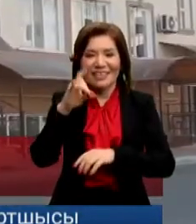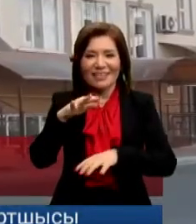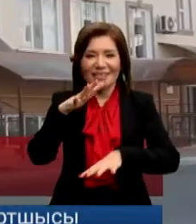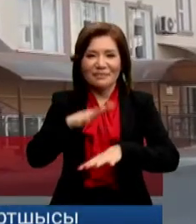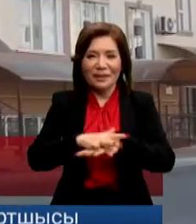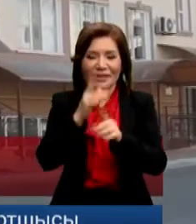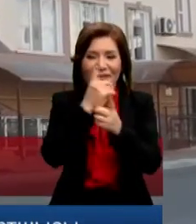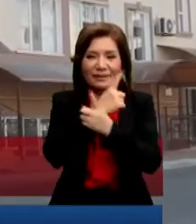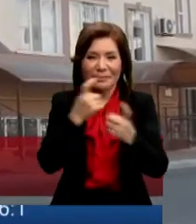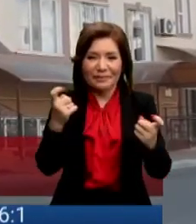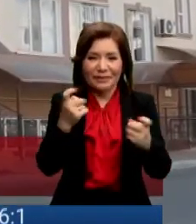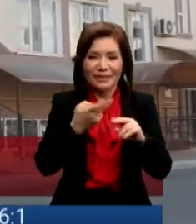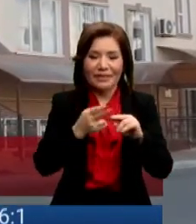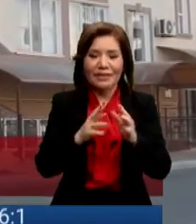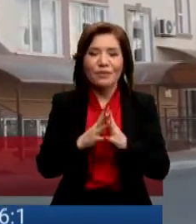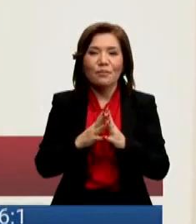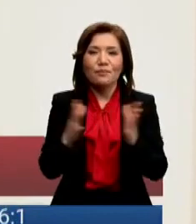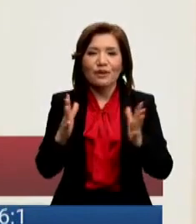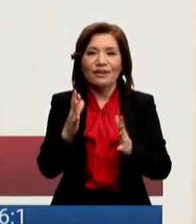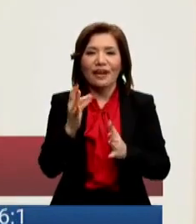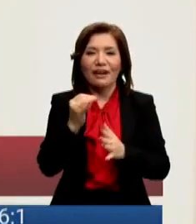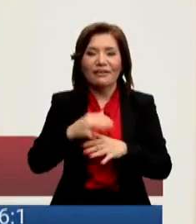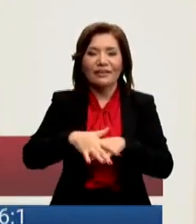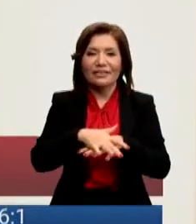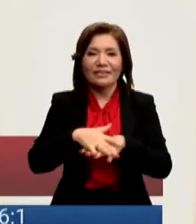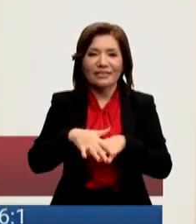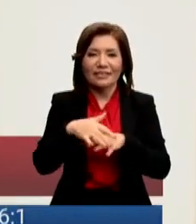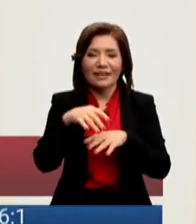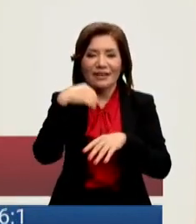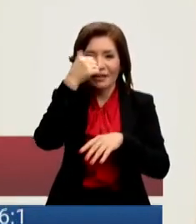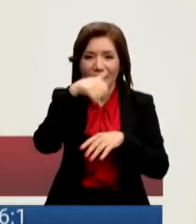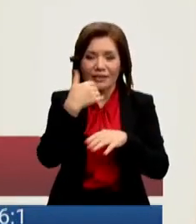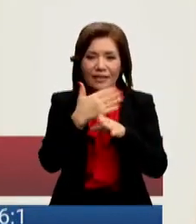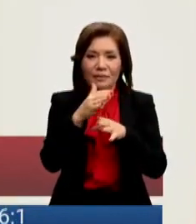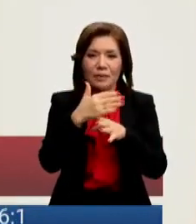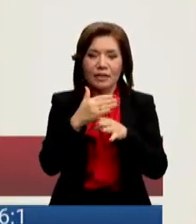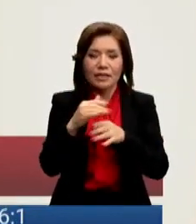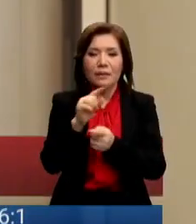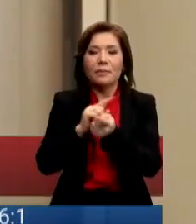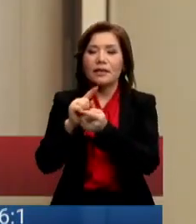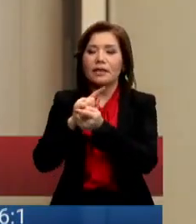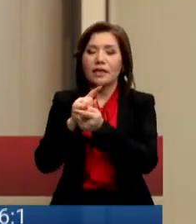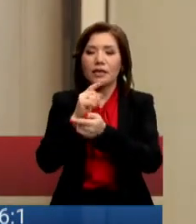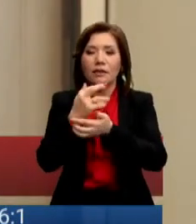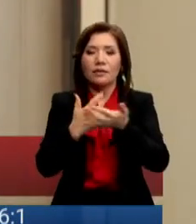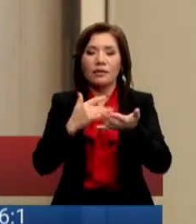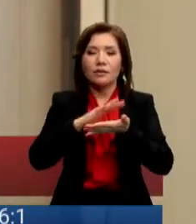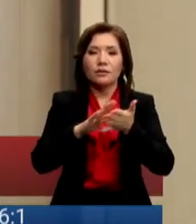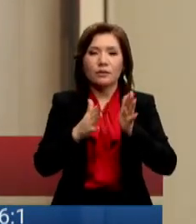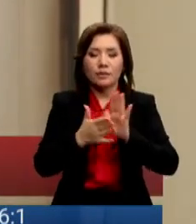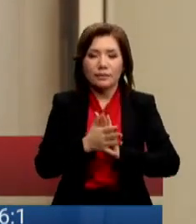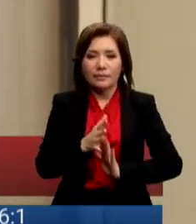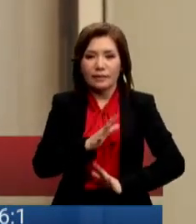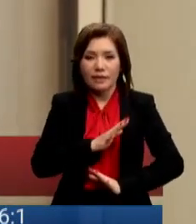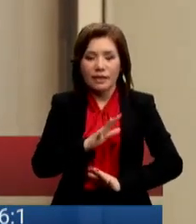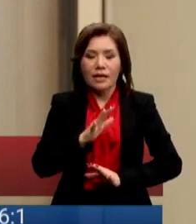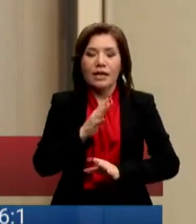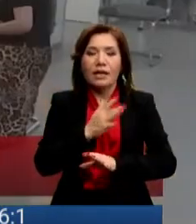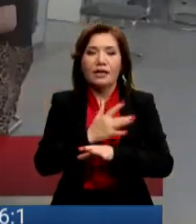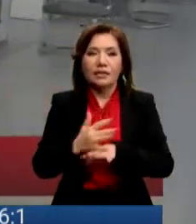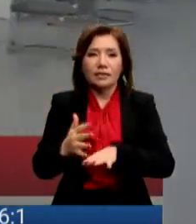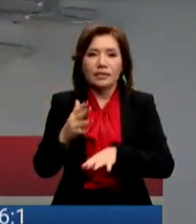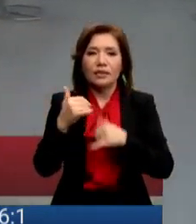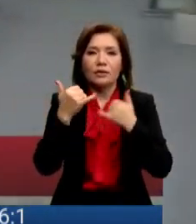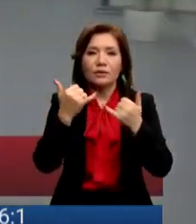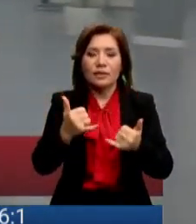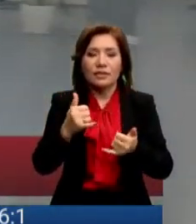также сообщили, что для большего охвата граждан льготной ипотекой были пересмотрены некоторые условия. В частности, предусмотрено